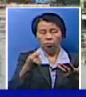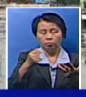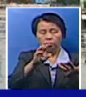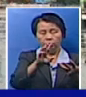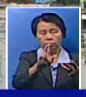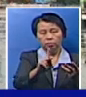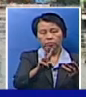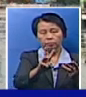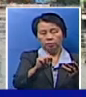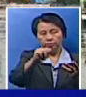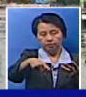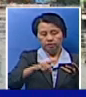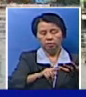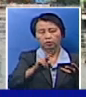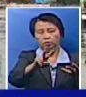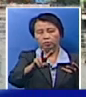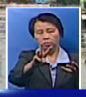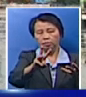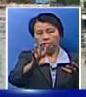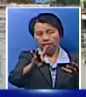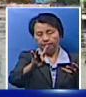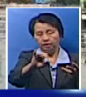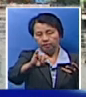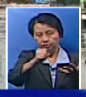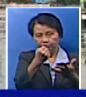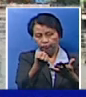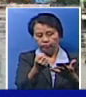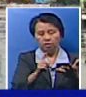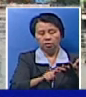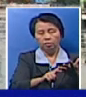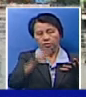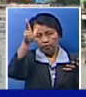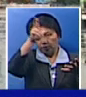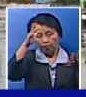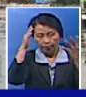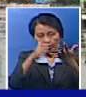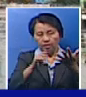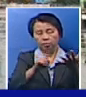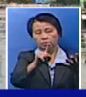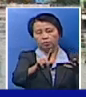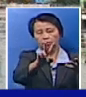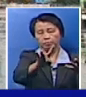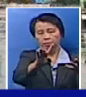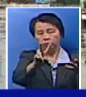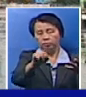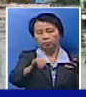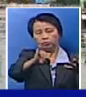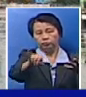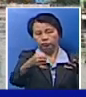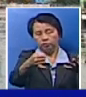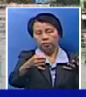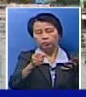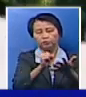diperbadankan 268 juta saham dan kerajaan Negeri Pahang 182.4 juta